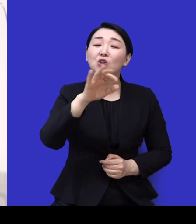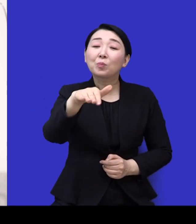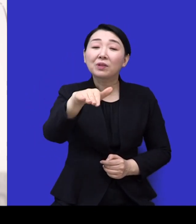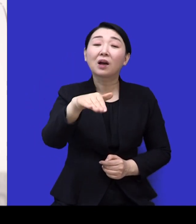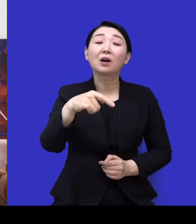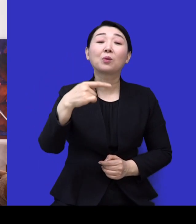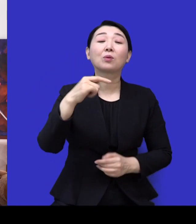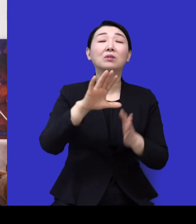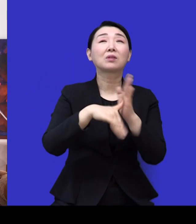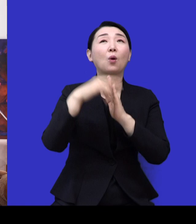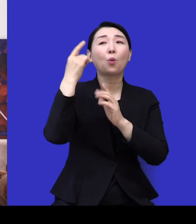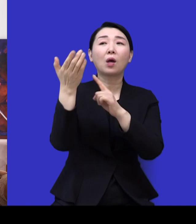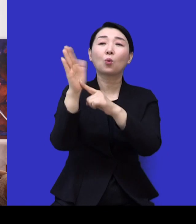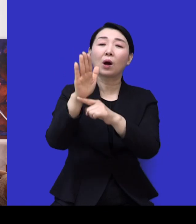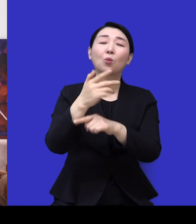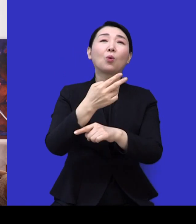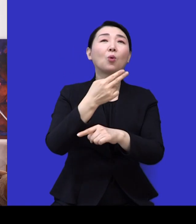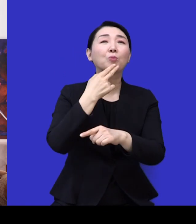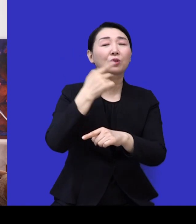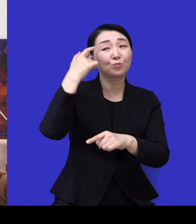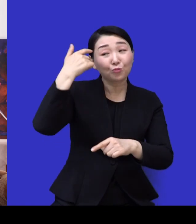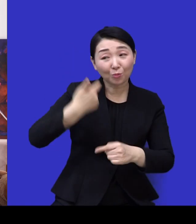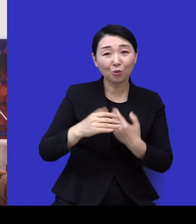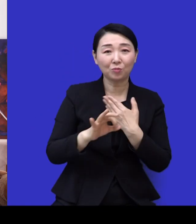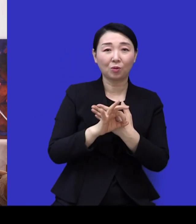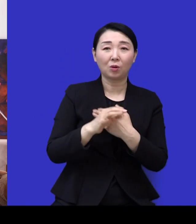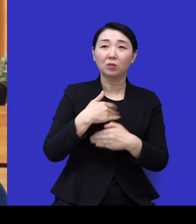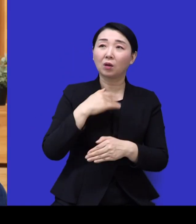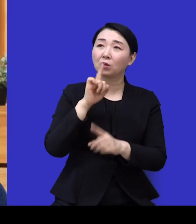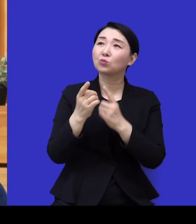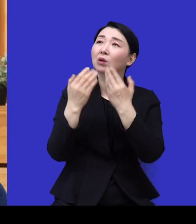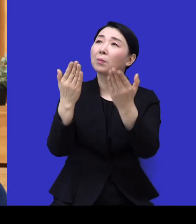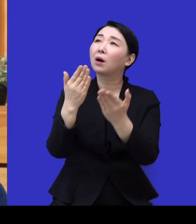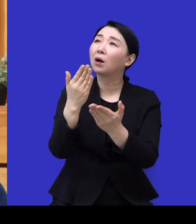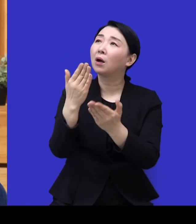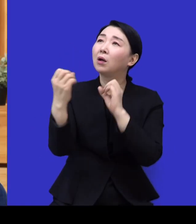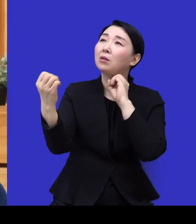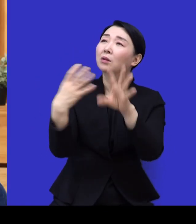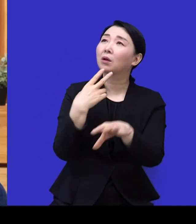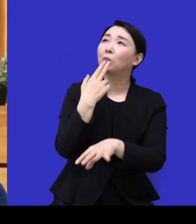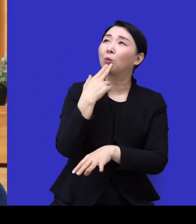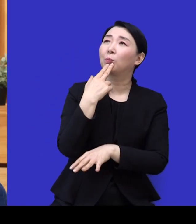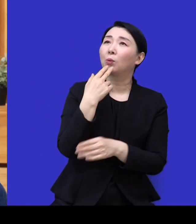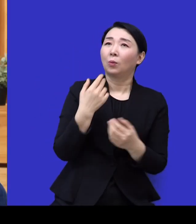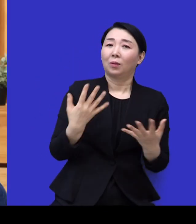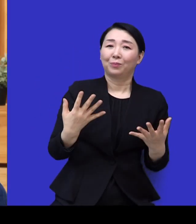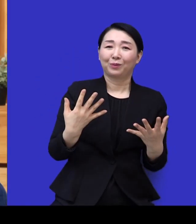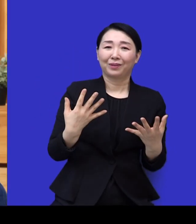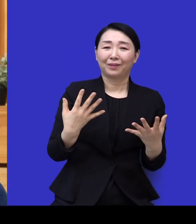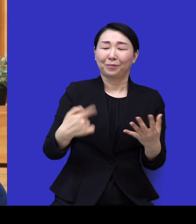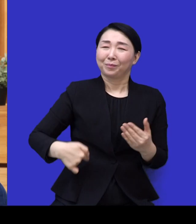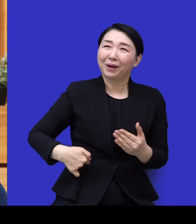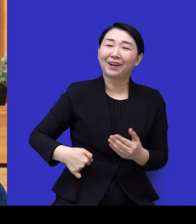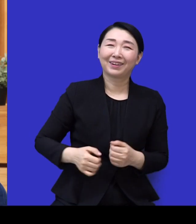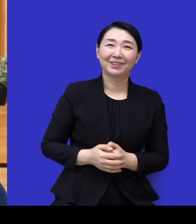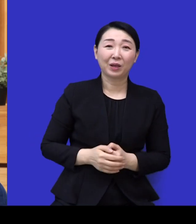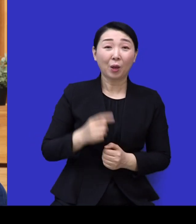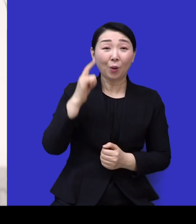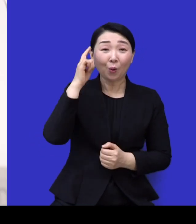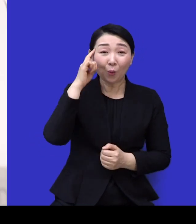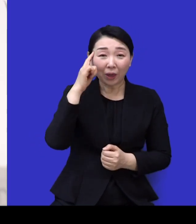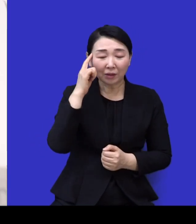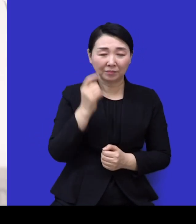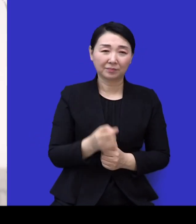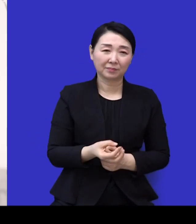그거 안 했니? 이렇게 물어보시면 드릴 말씀 없을 것 같았어요. 갑자기 뜨끔하네요. 갑자기. 예. 겨자씨만한 믿음만